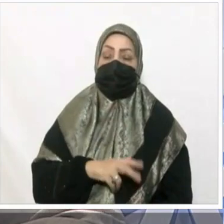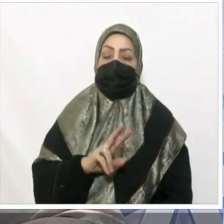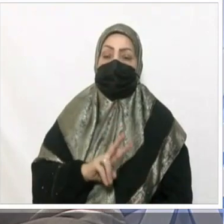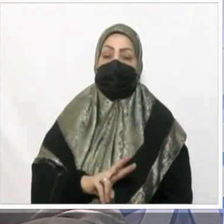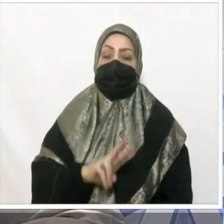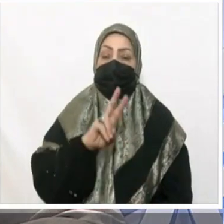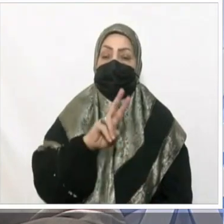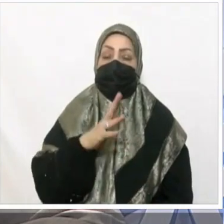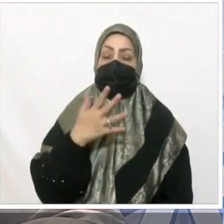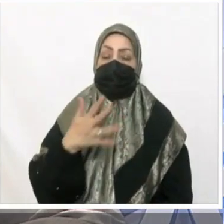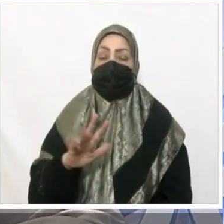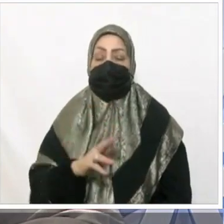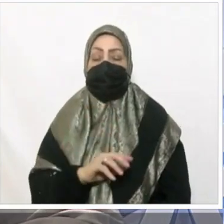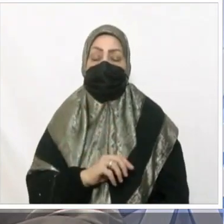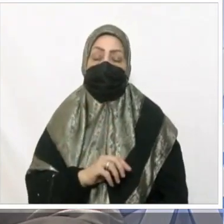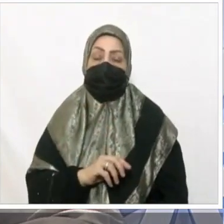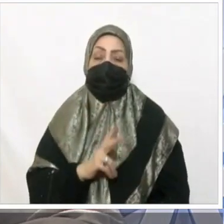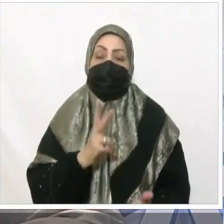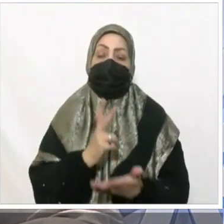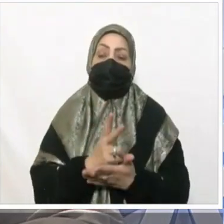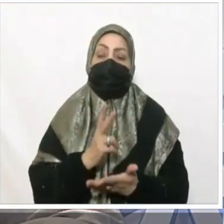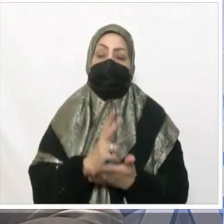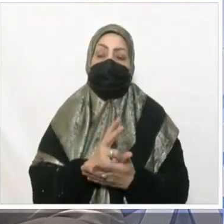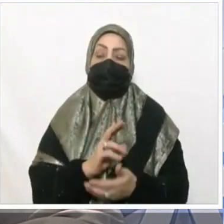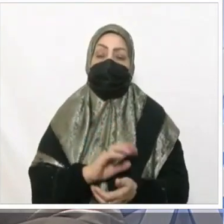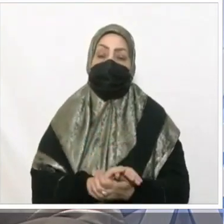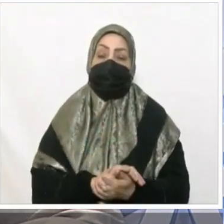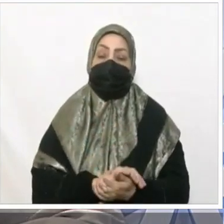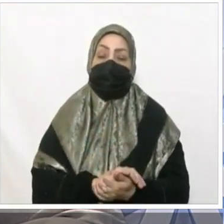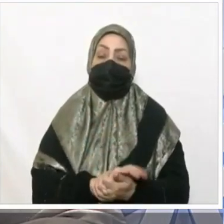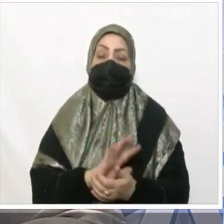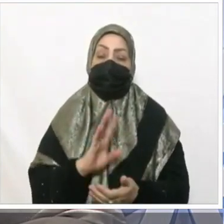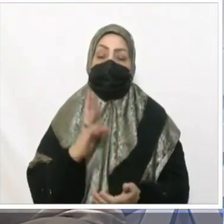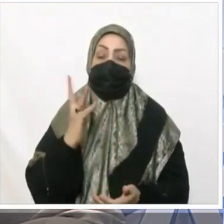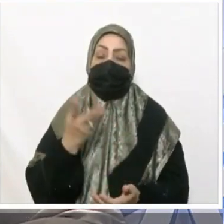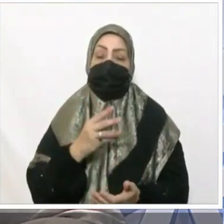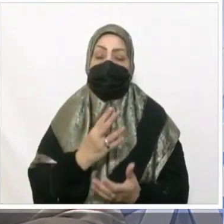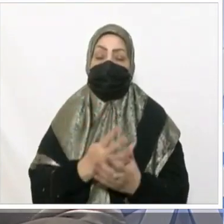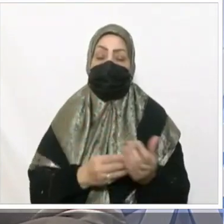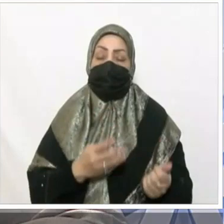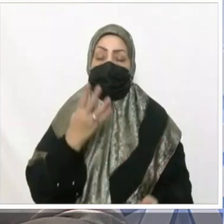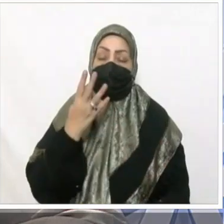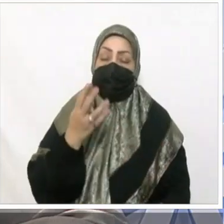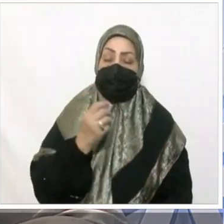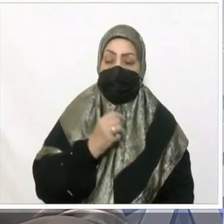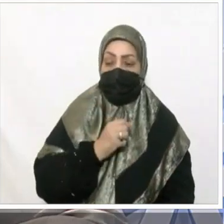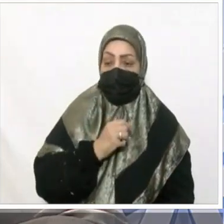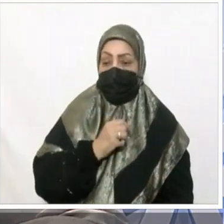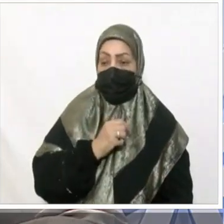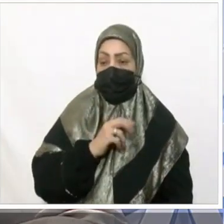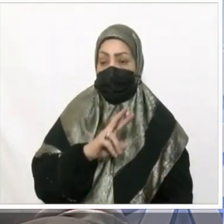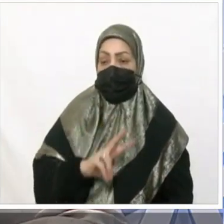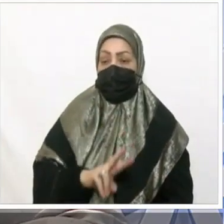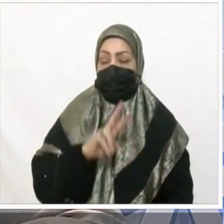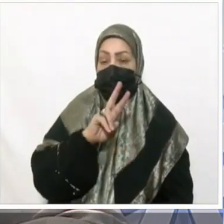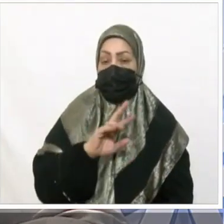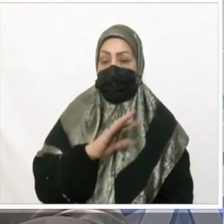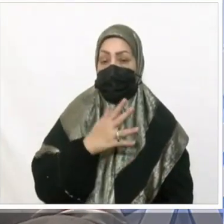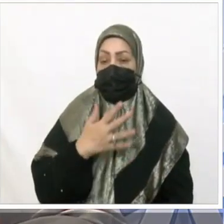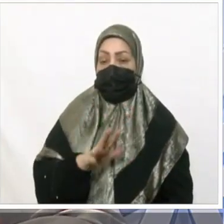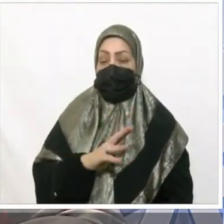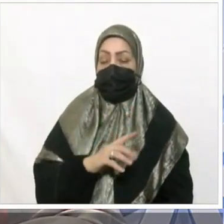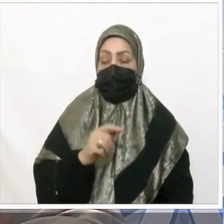أفراد الأسرة 4. يعني 750 في الوضع الحالي في بلادنا الليبية لا تساوي